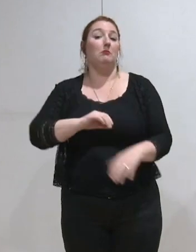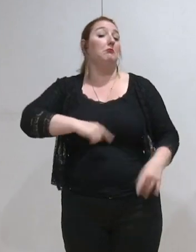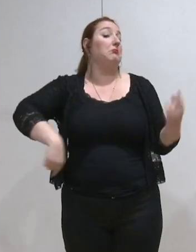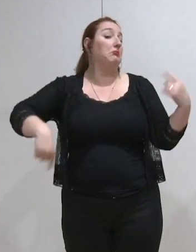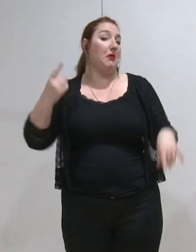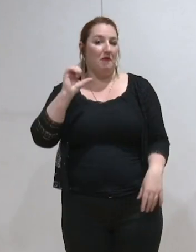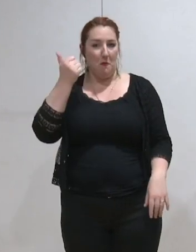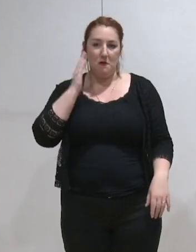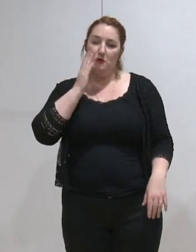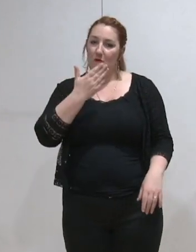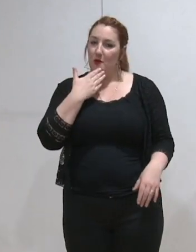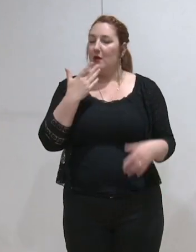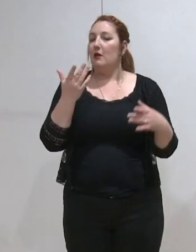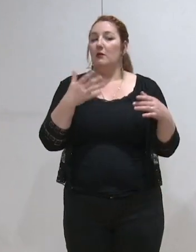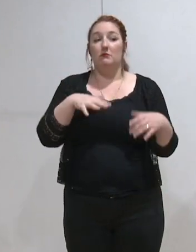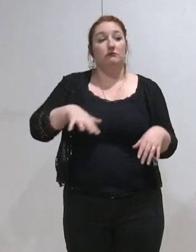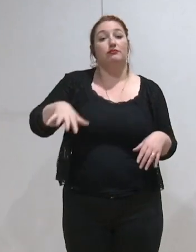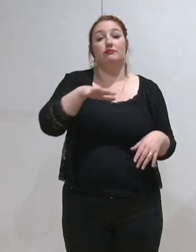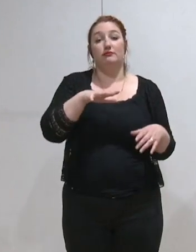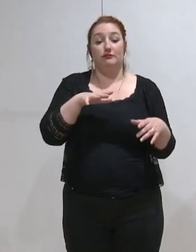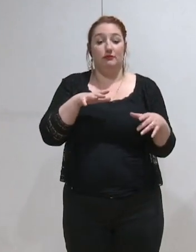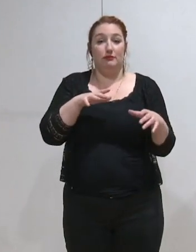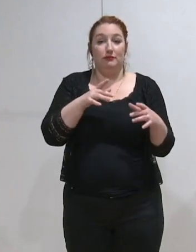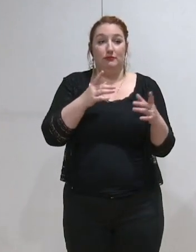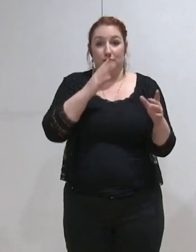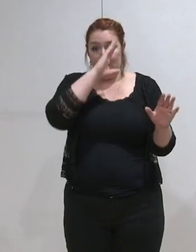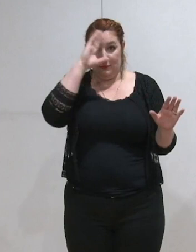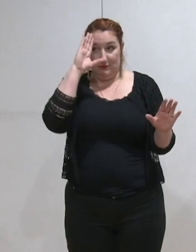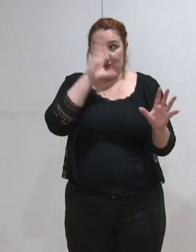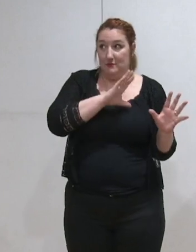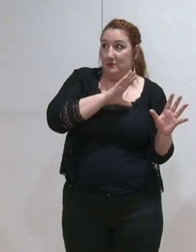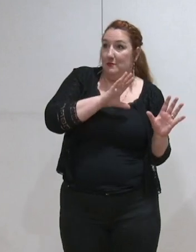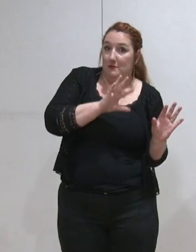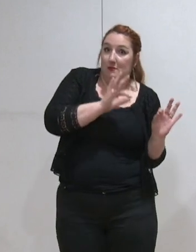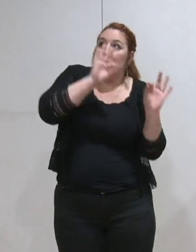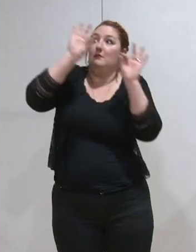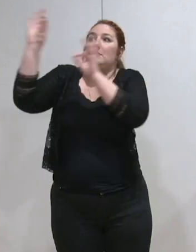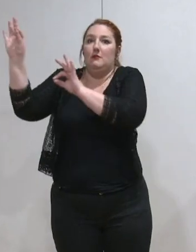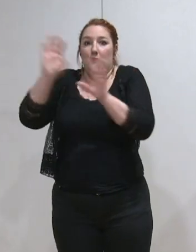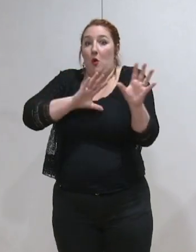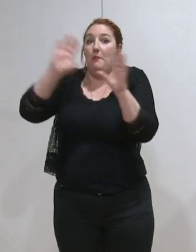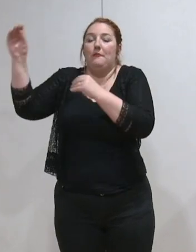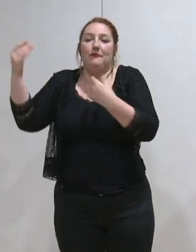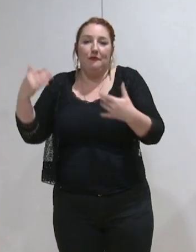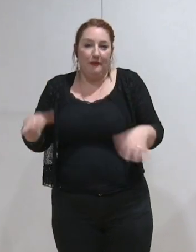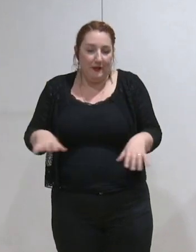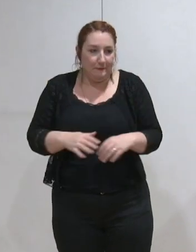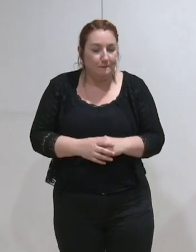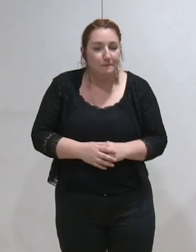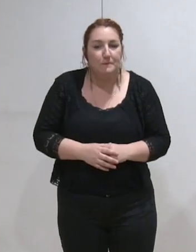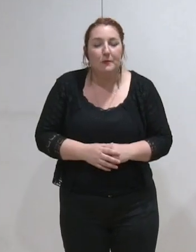métropole et de nouvelles compétences ont été transféré à l'échelle intercommunale nous avons souhaité que cette transition soit douce et